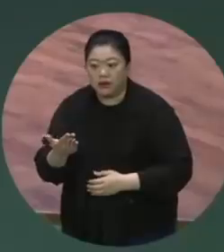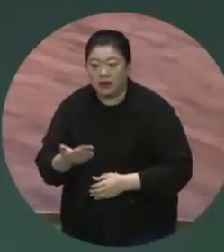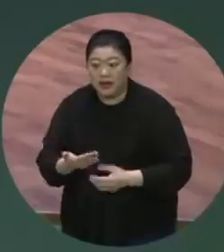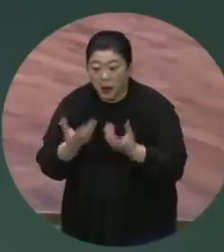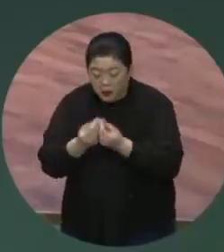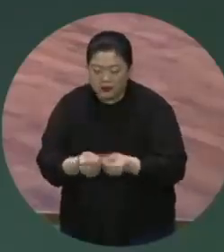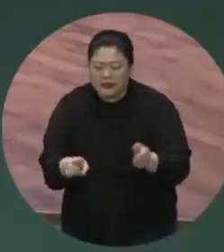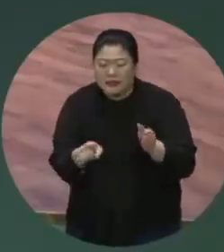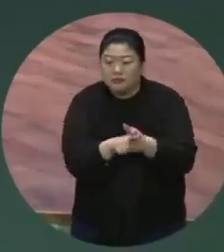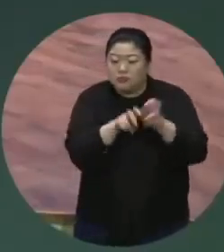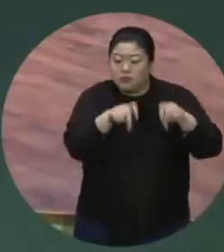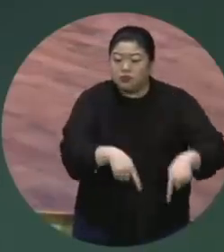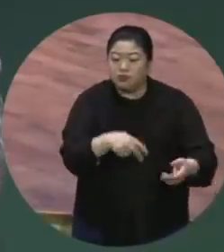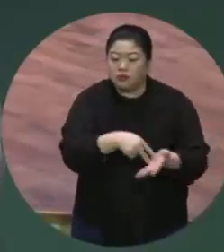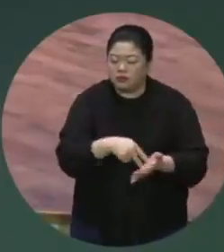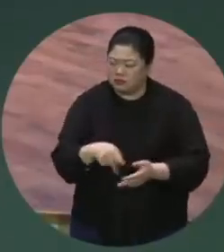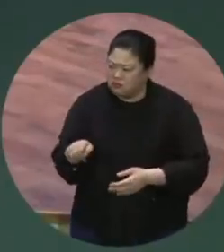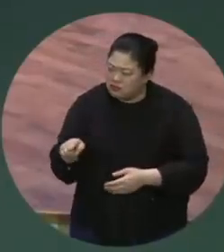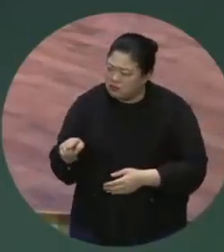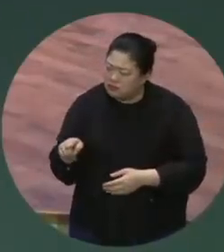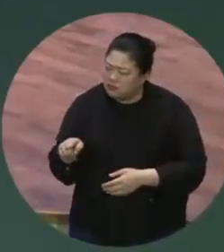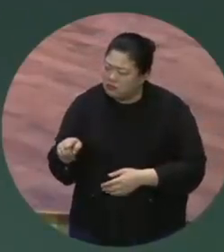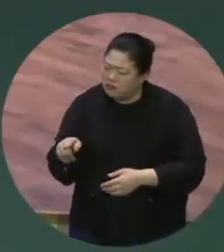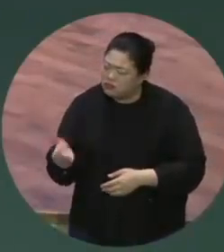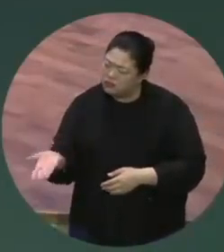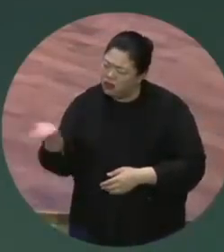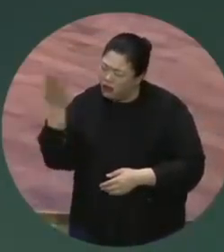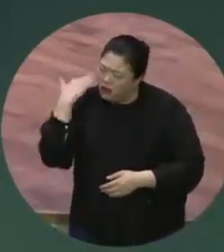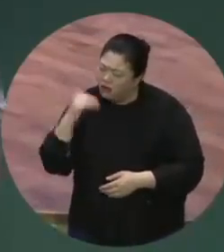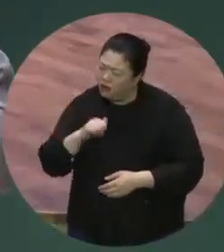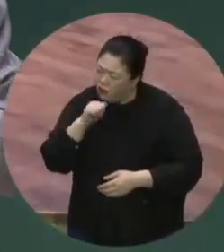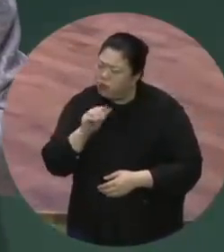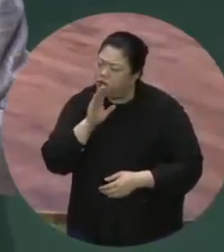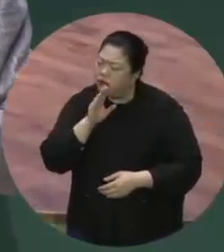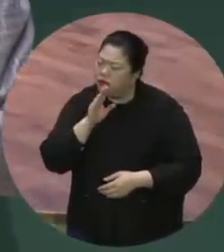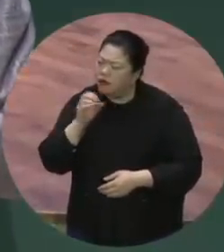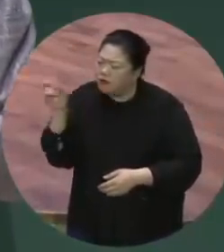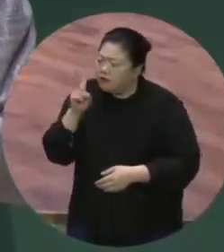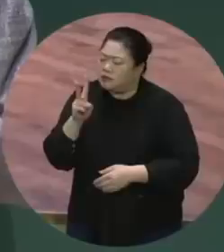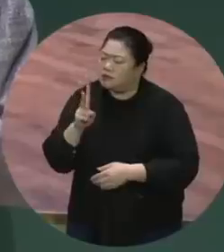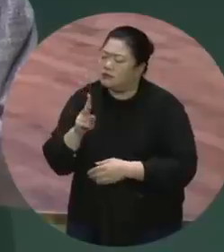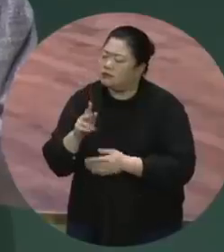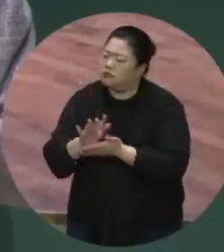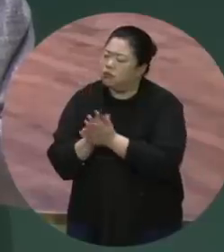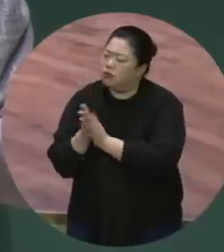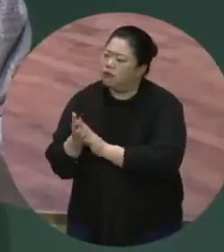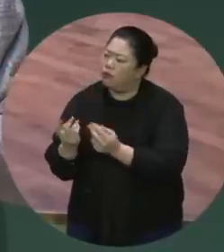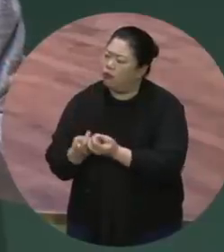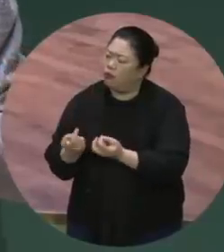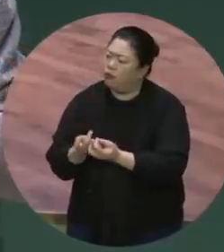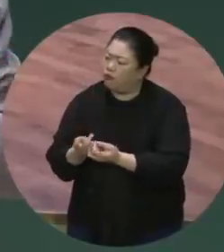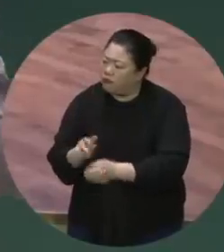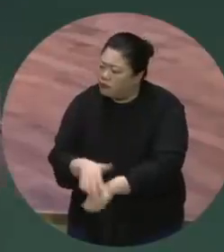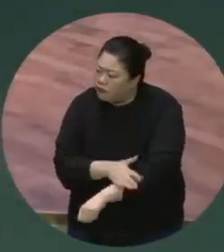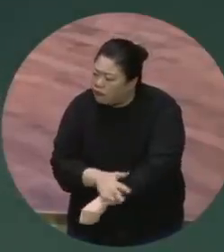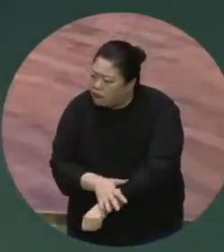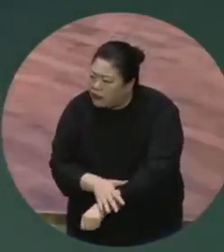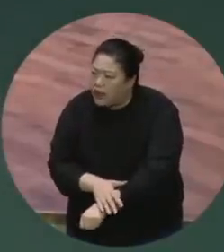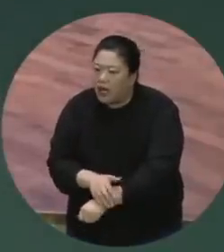사람 예수 믿더니 달라졌네. 저렇게 무능한 사람이 저렇게 윤회해졌나. 그 시몬이